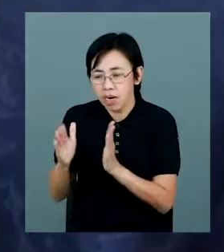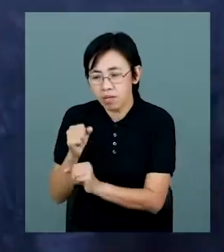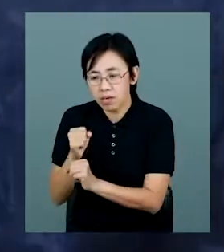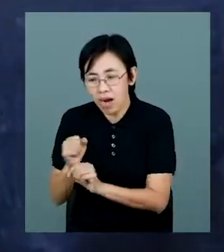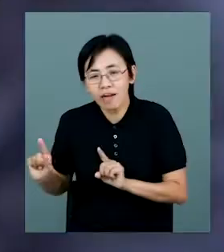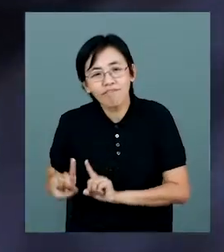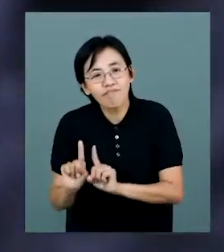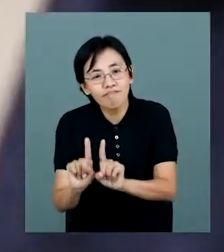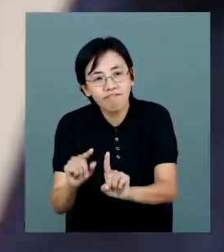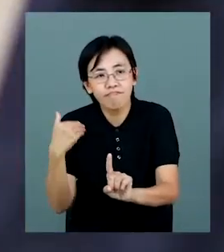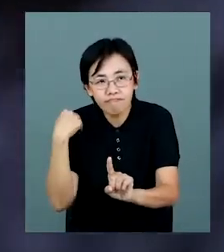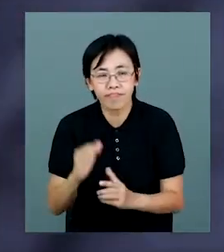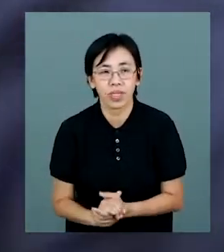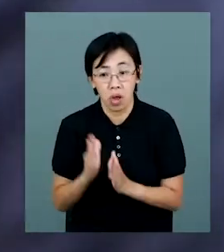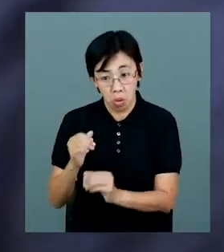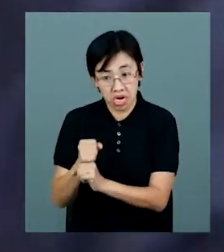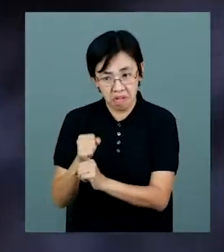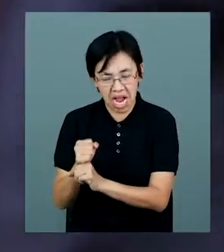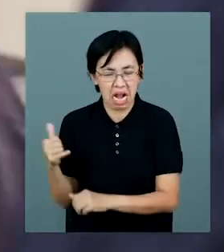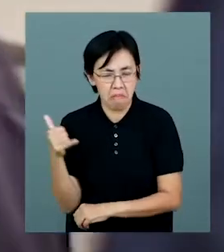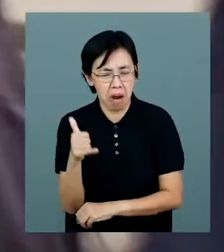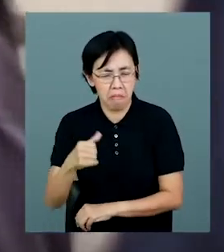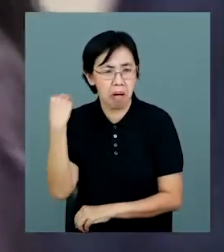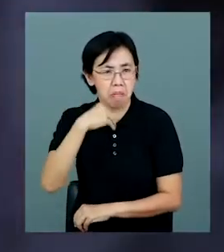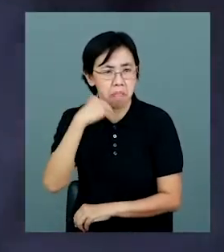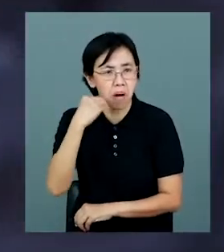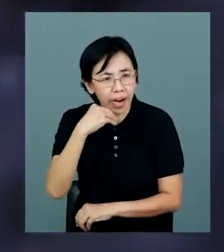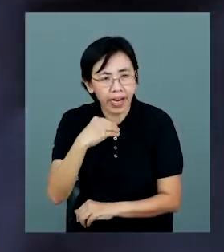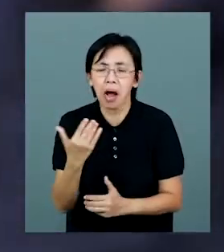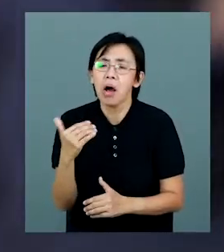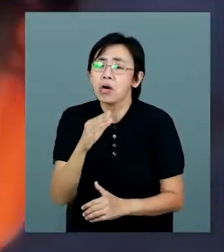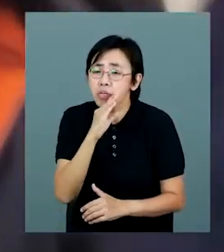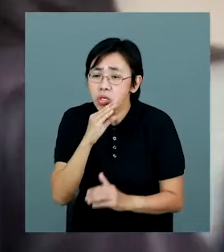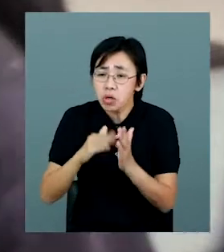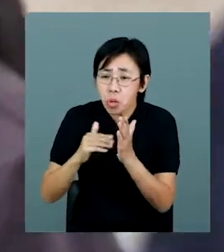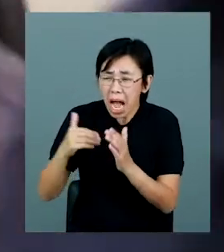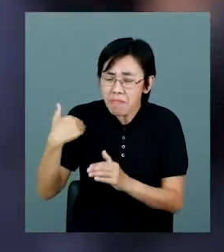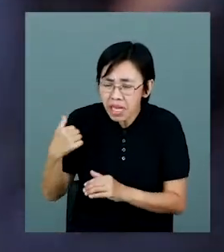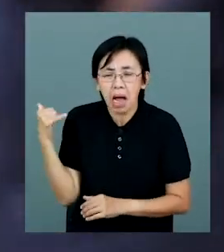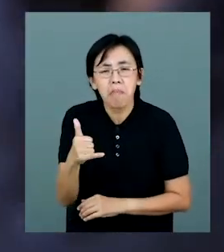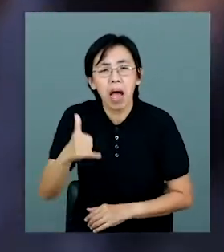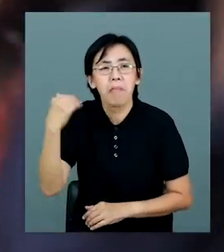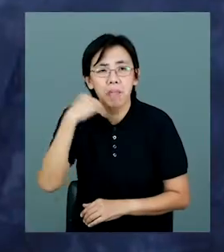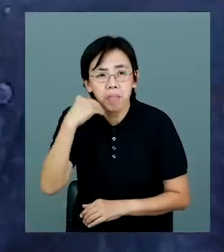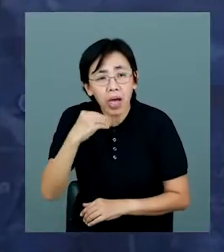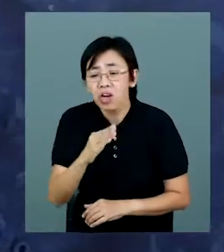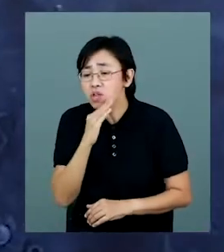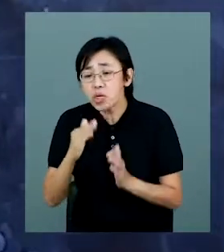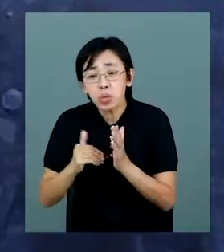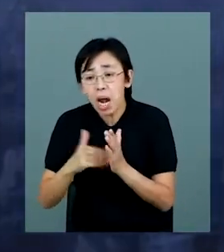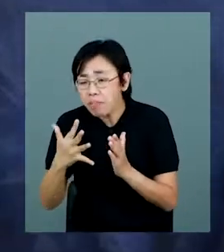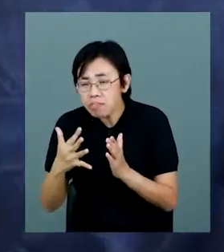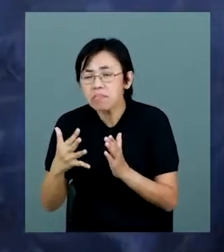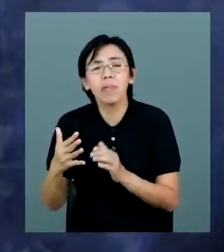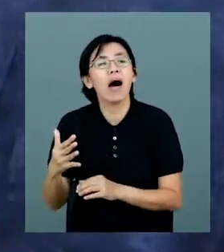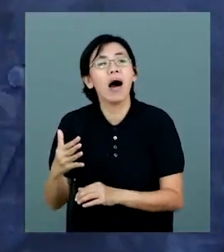ครับ ก็มีเจ้าหน้าที่แต่เจ้าหน้าที่มาป่วยเลยมามีธุระก็เดี๋ยวมาถ้าไม่มีธุ